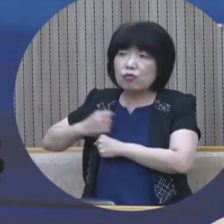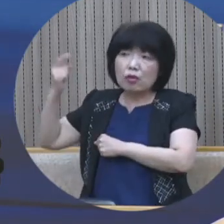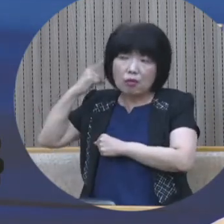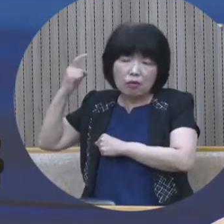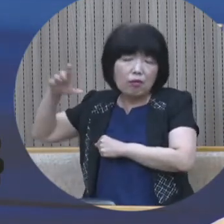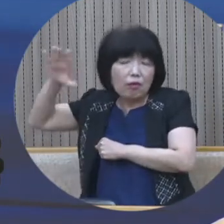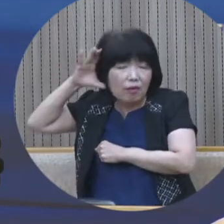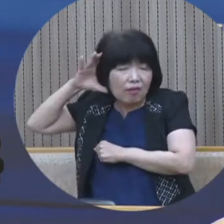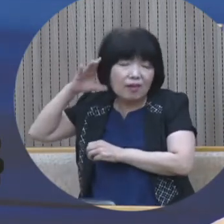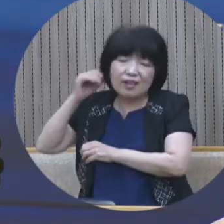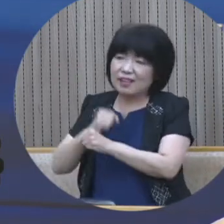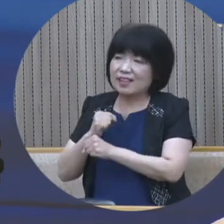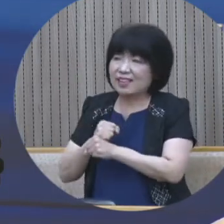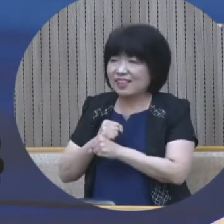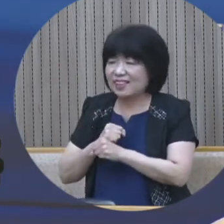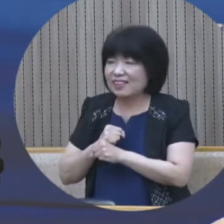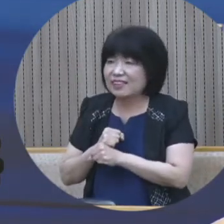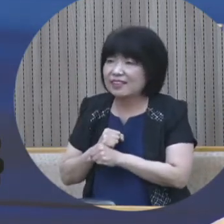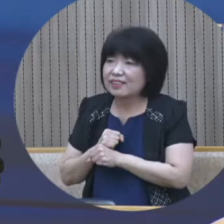듣게 하셨다.